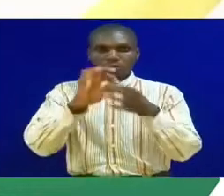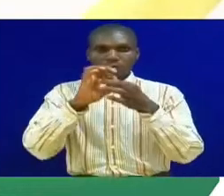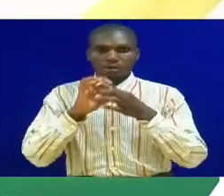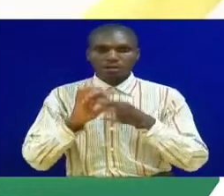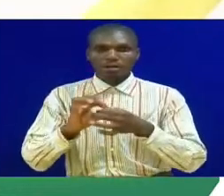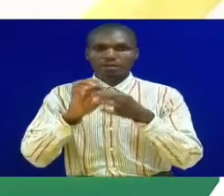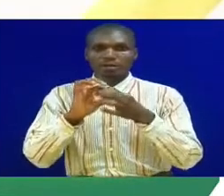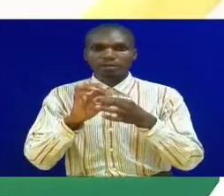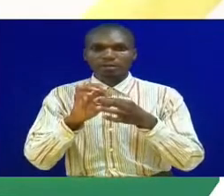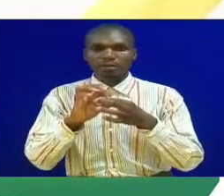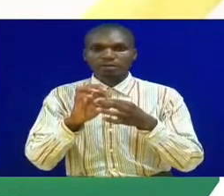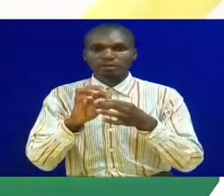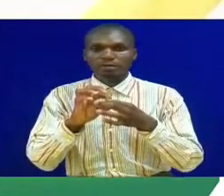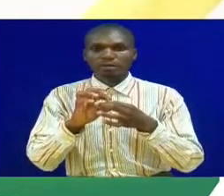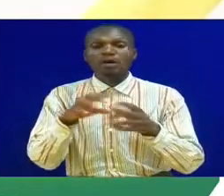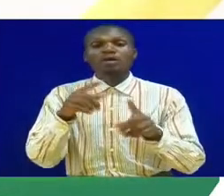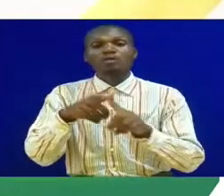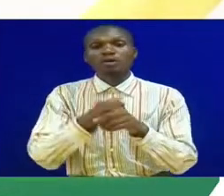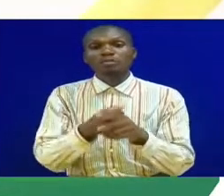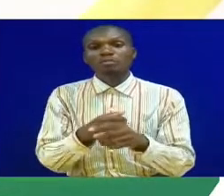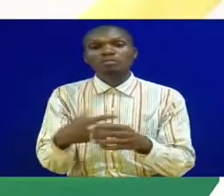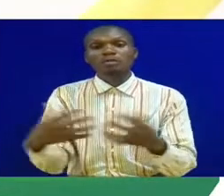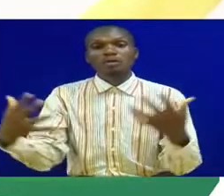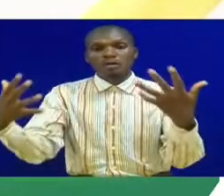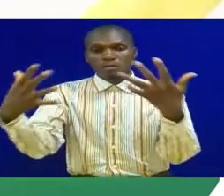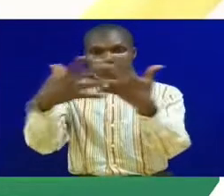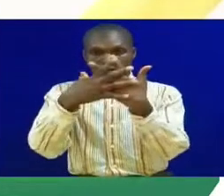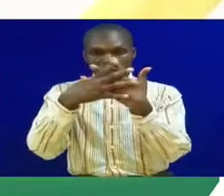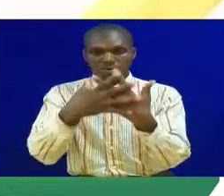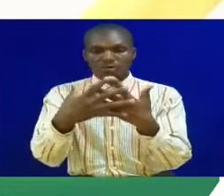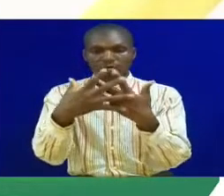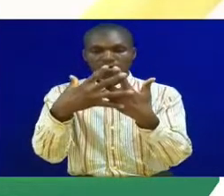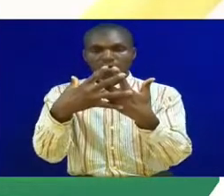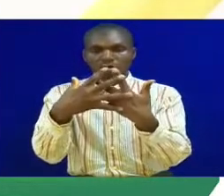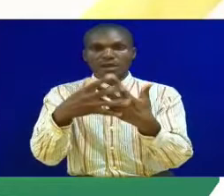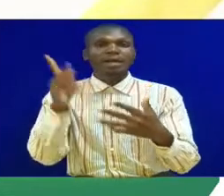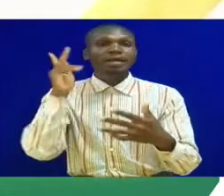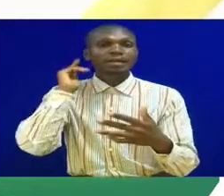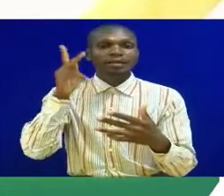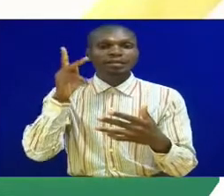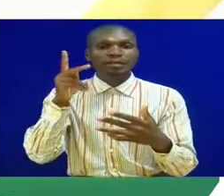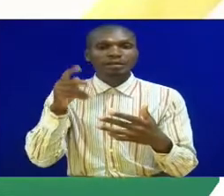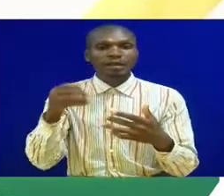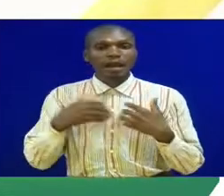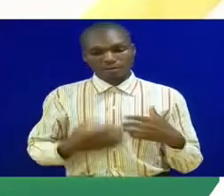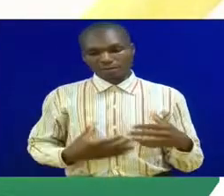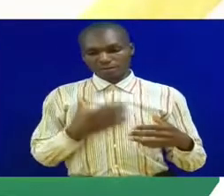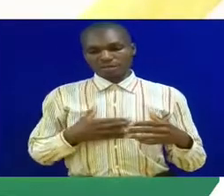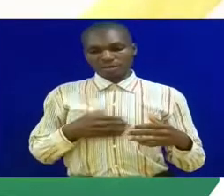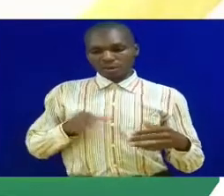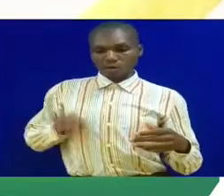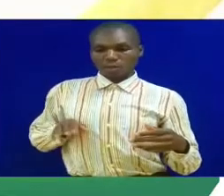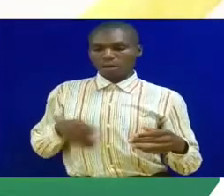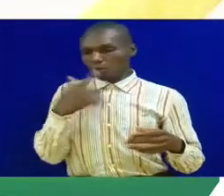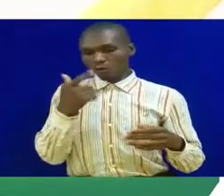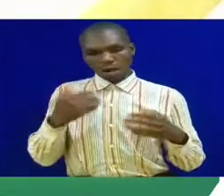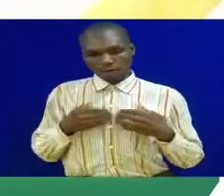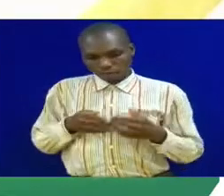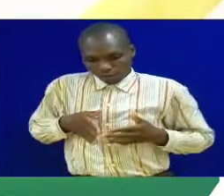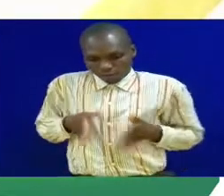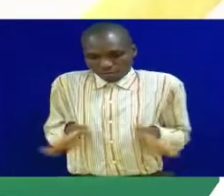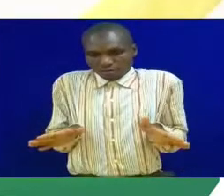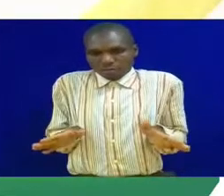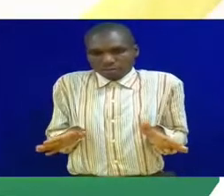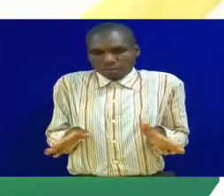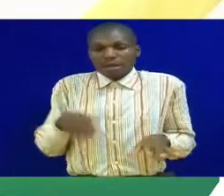Gobat Nikurua Sechera Yavasibo was a Kisii prisons, Nigobata Rabasubat, Valibudravana, Asin Yagatarian Yakisi, and Nanakoba